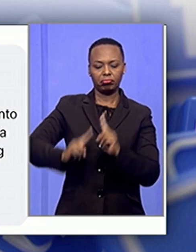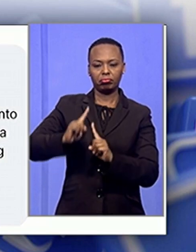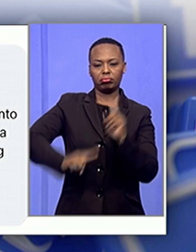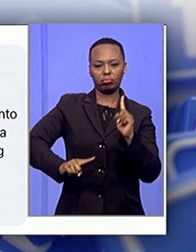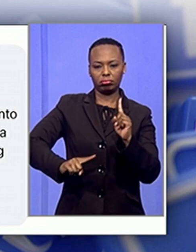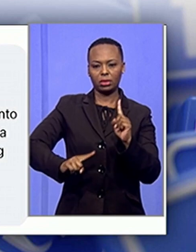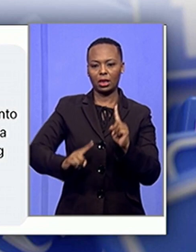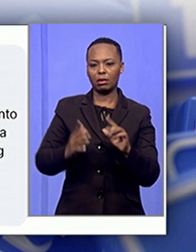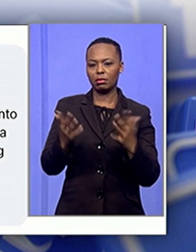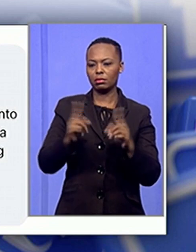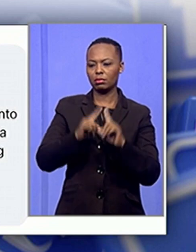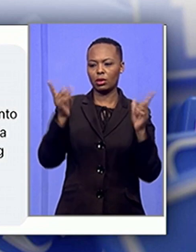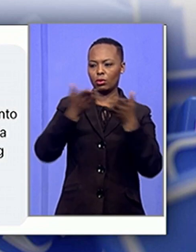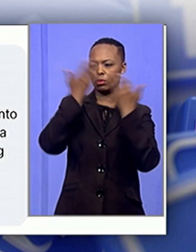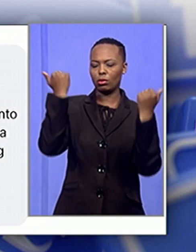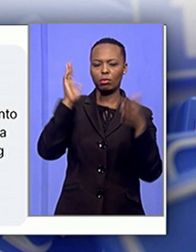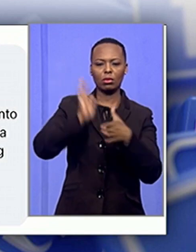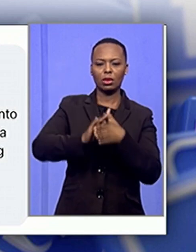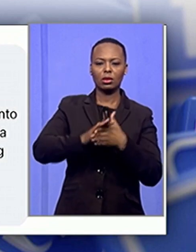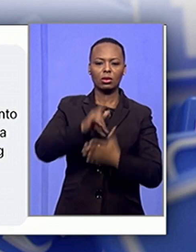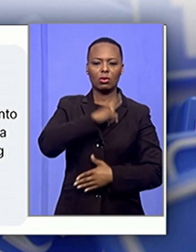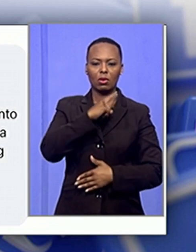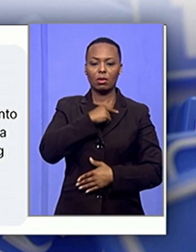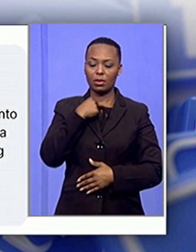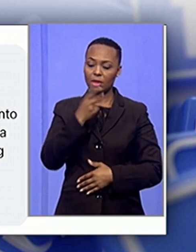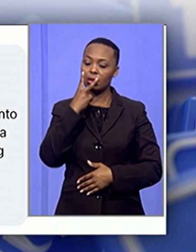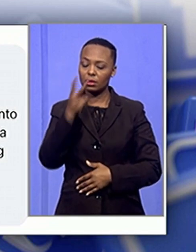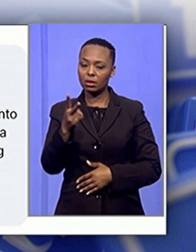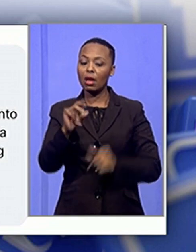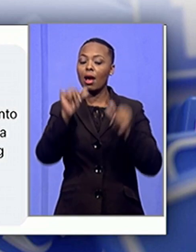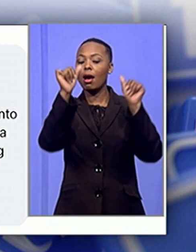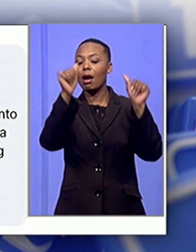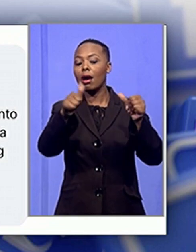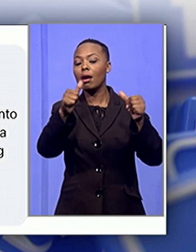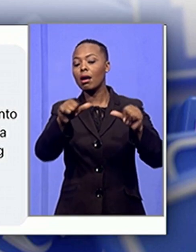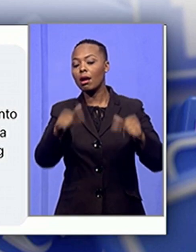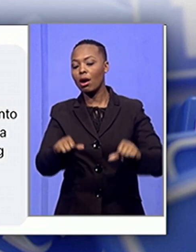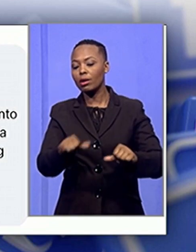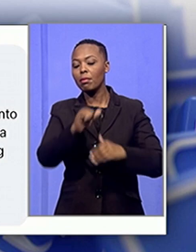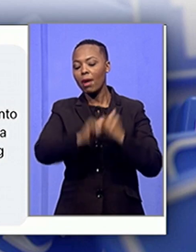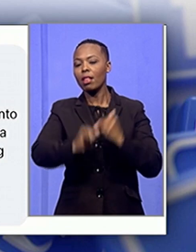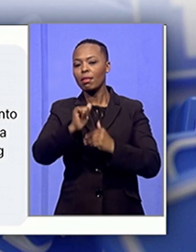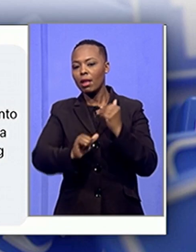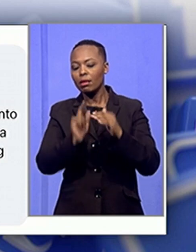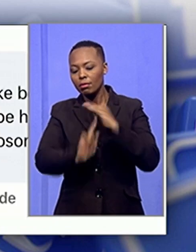le utlwalang. Nna ke re ba shebe di-account tsa banka kgwedi le kgwedi.